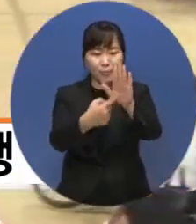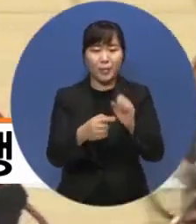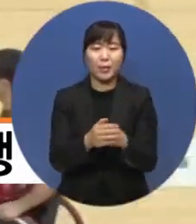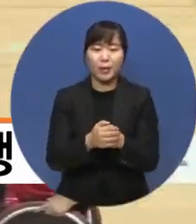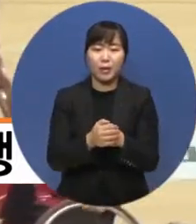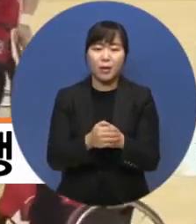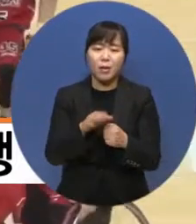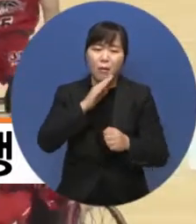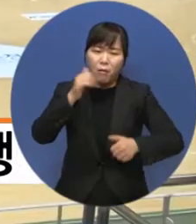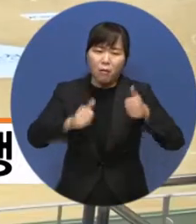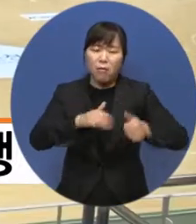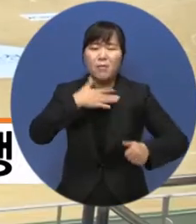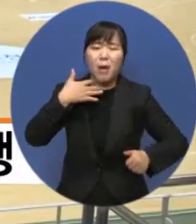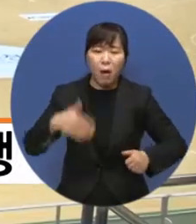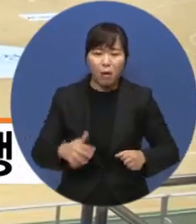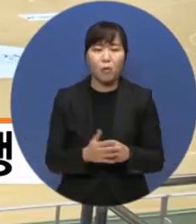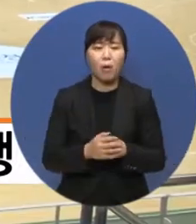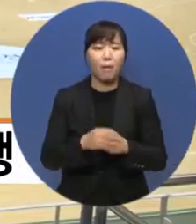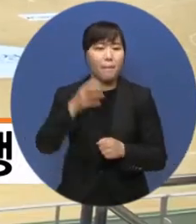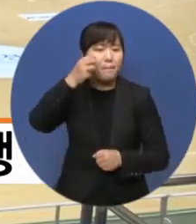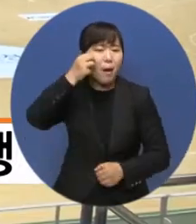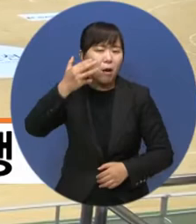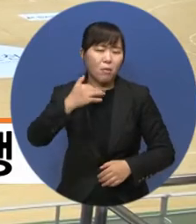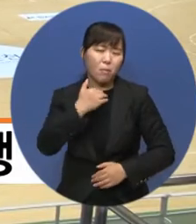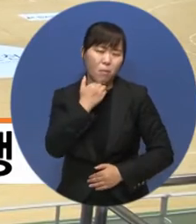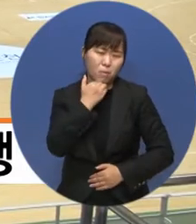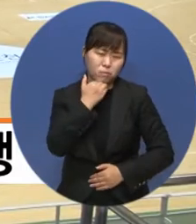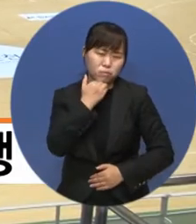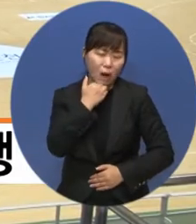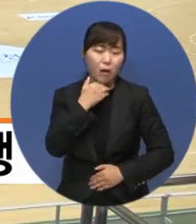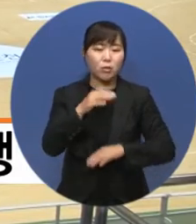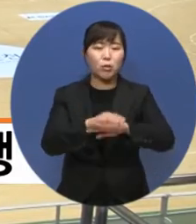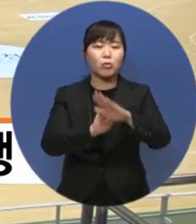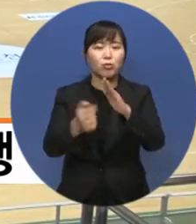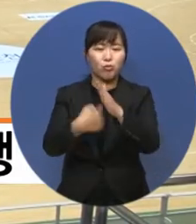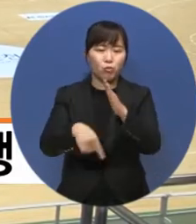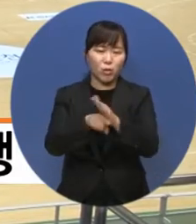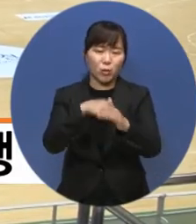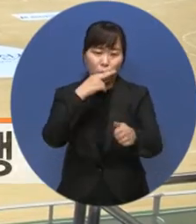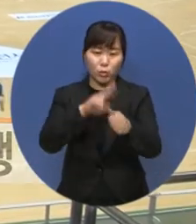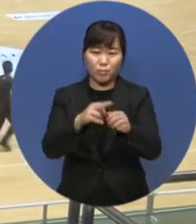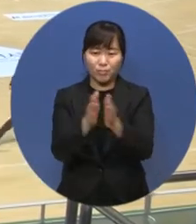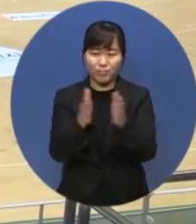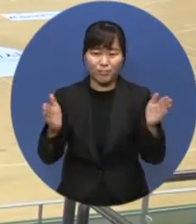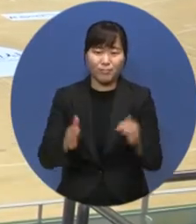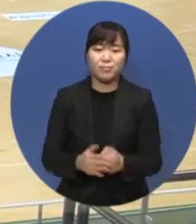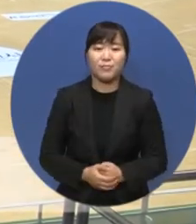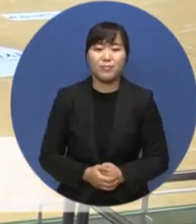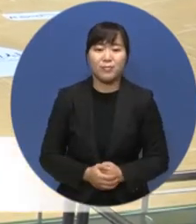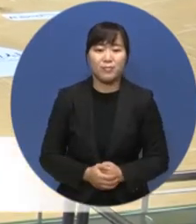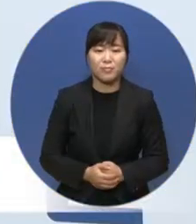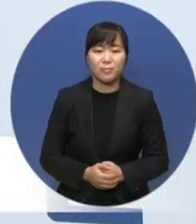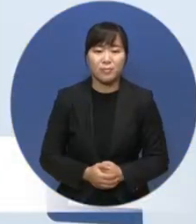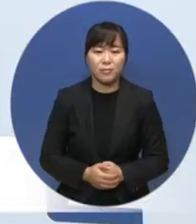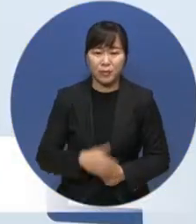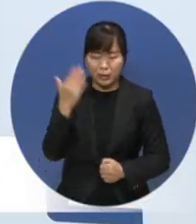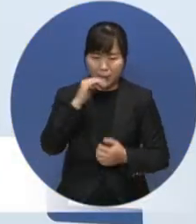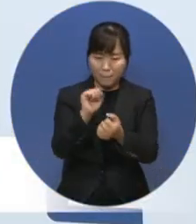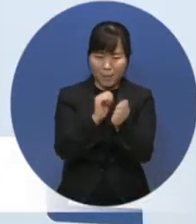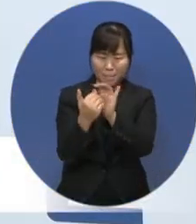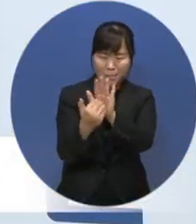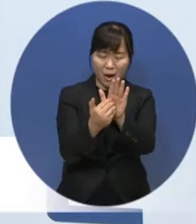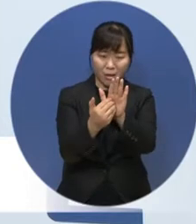된 경기 한번 하지 못하고 8개월여를 넘긴 선수들을 위한 도전에 나선 겁니다. 철저한 방역을